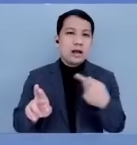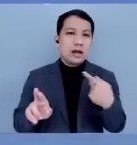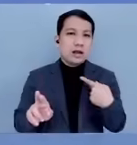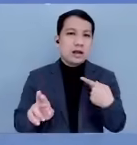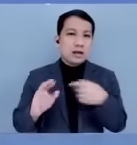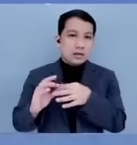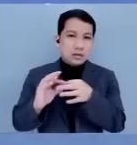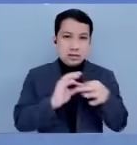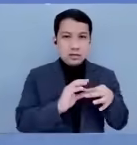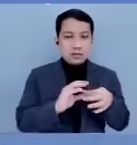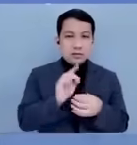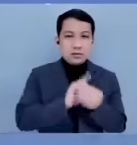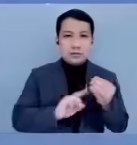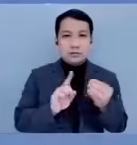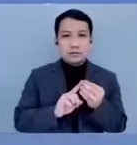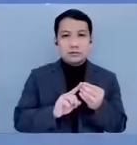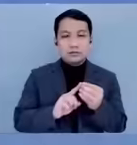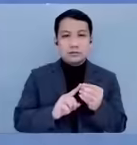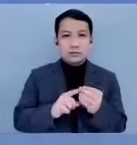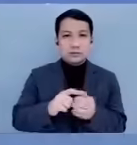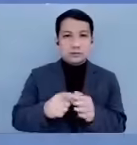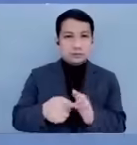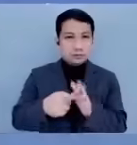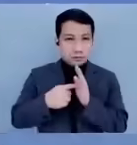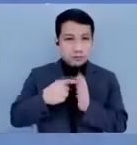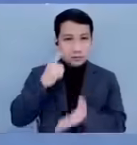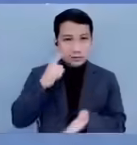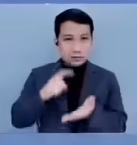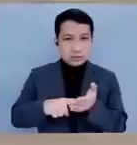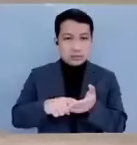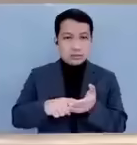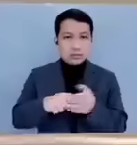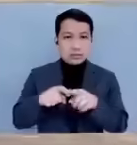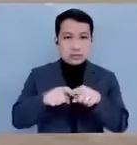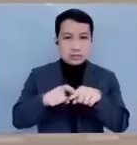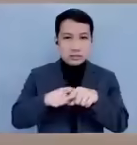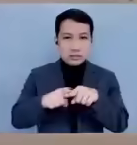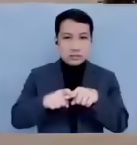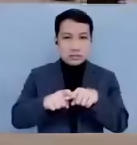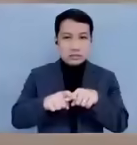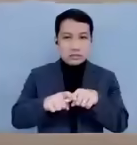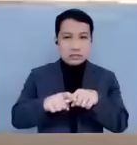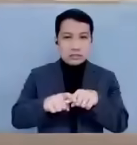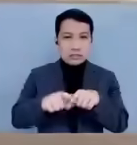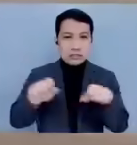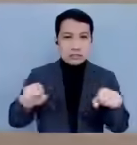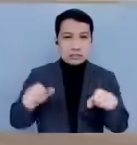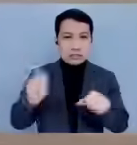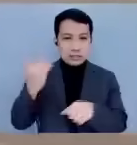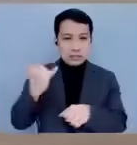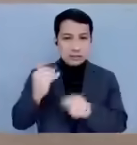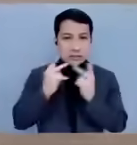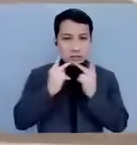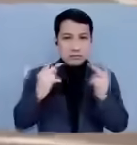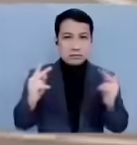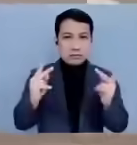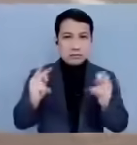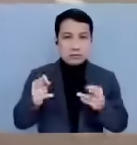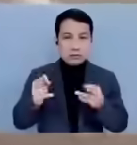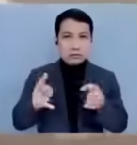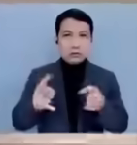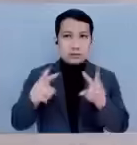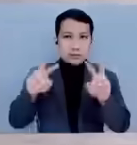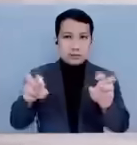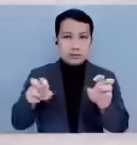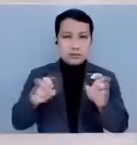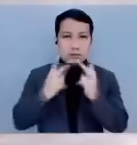on the mandatory registration of light electric vehicles pag ginagamit po sa public highways. Ang definition po ng public